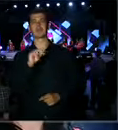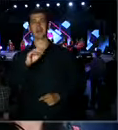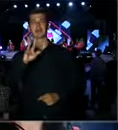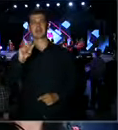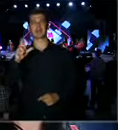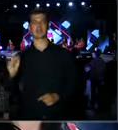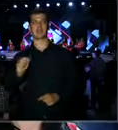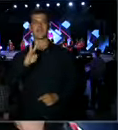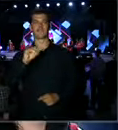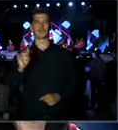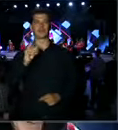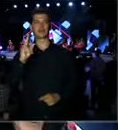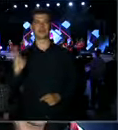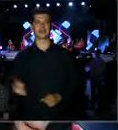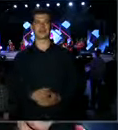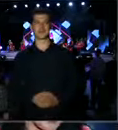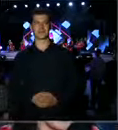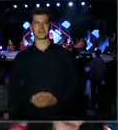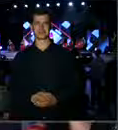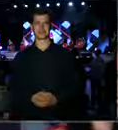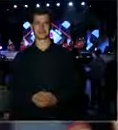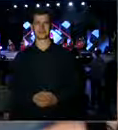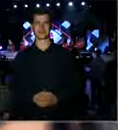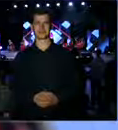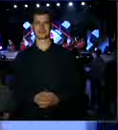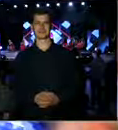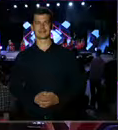Patrycja Wójcik!